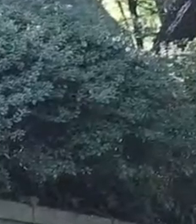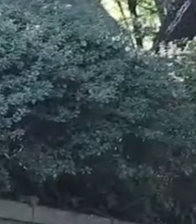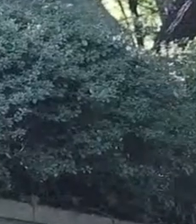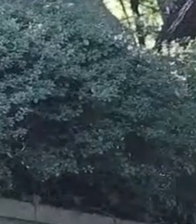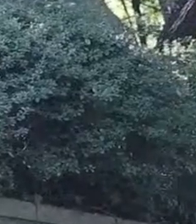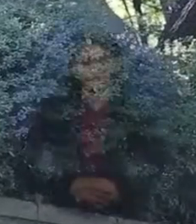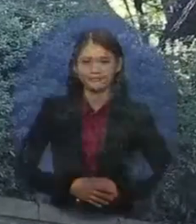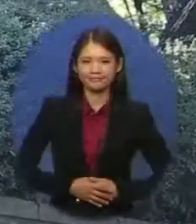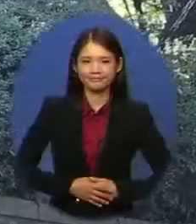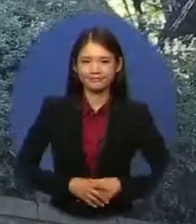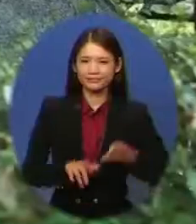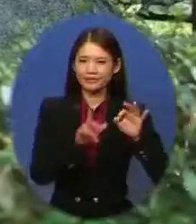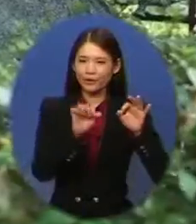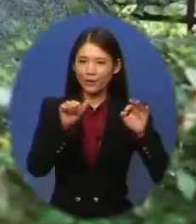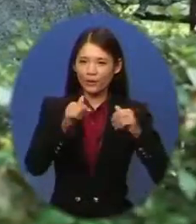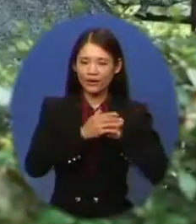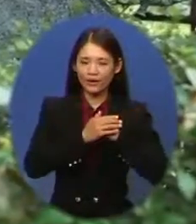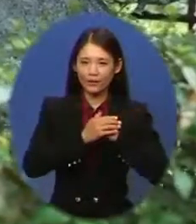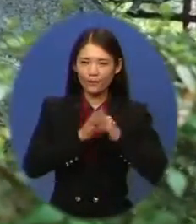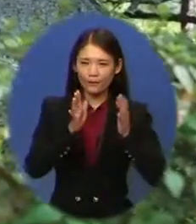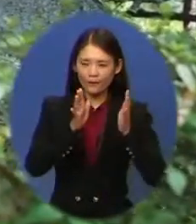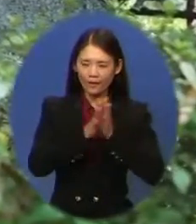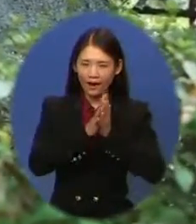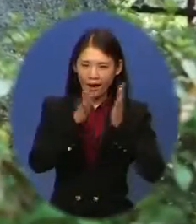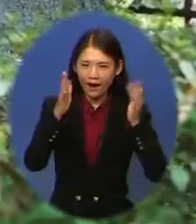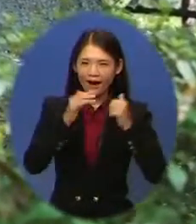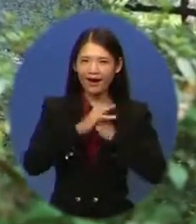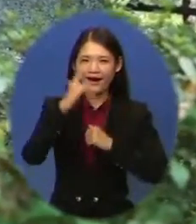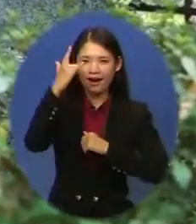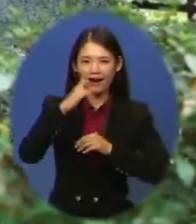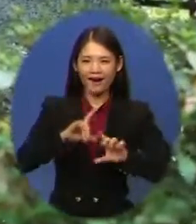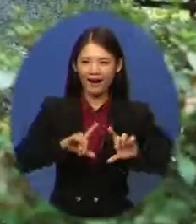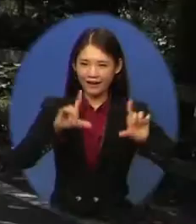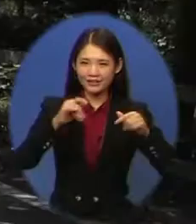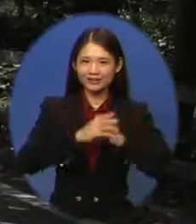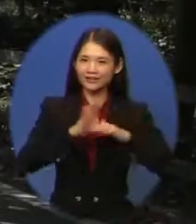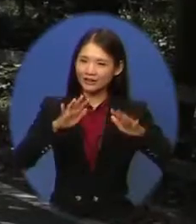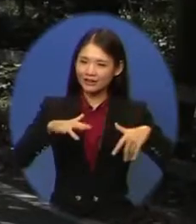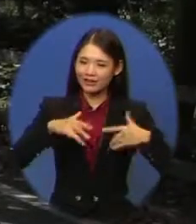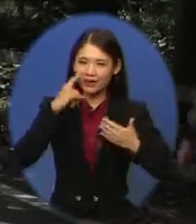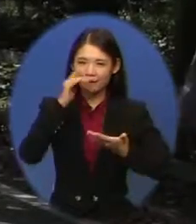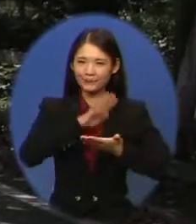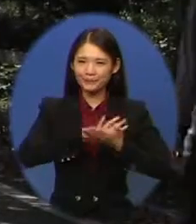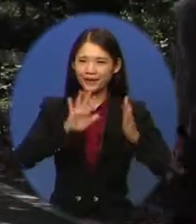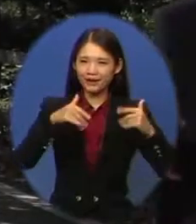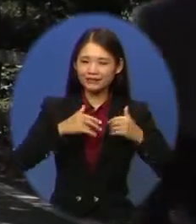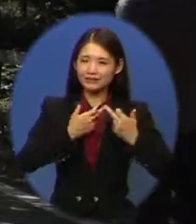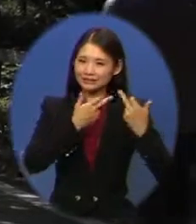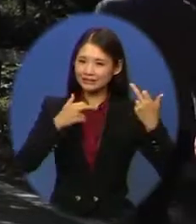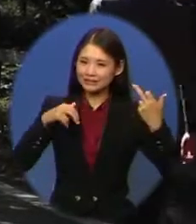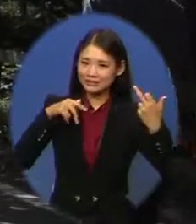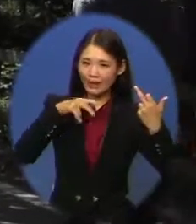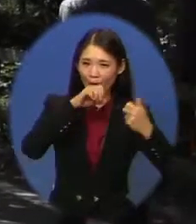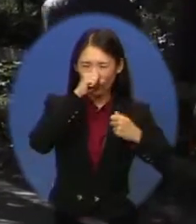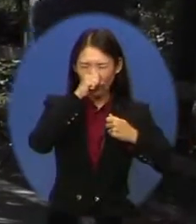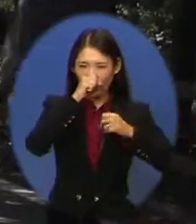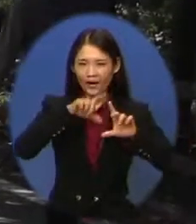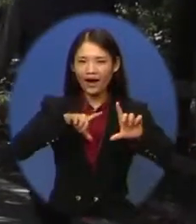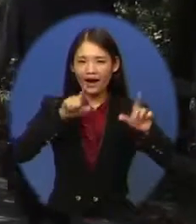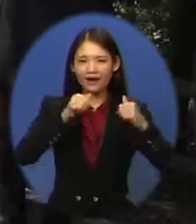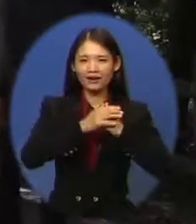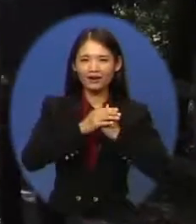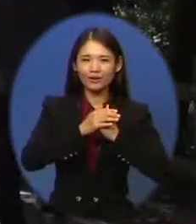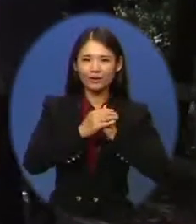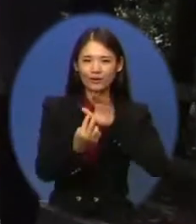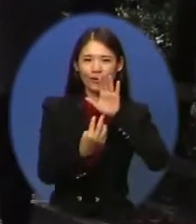10월 5일 화창한 가을날, 시원한 가을바람을 맞으며 등산하기 딱 좋은 날씨에 관악구의 관악산을